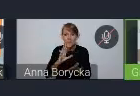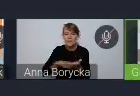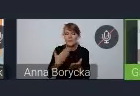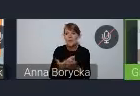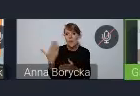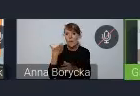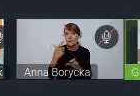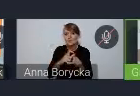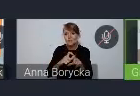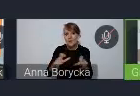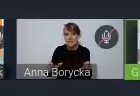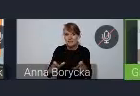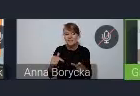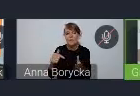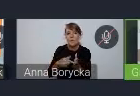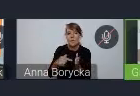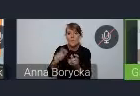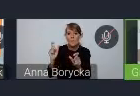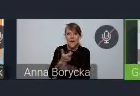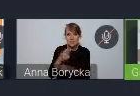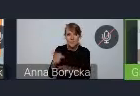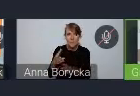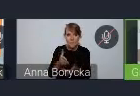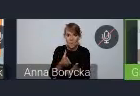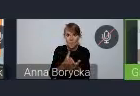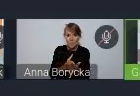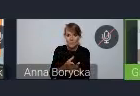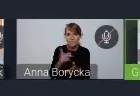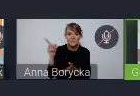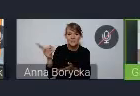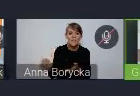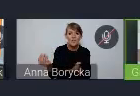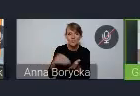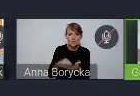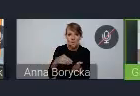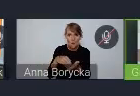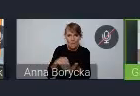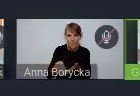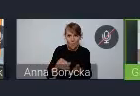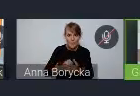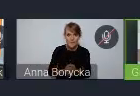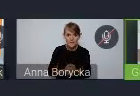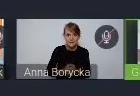czasy właśnie ta pomoc państwa, znaczy ta dopłaty państwa